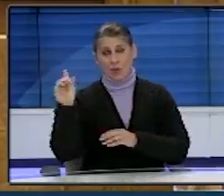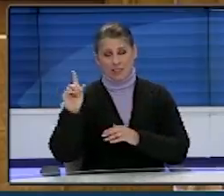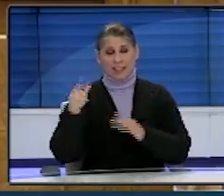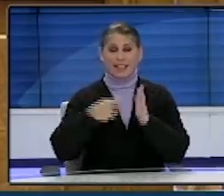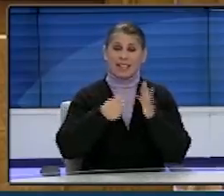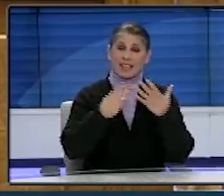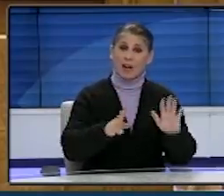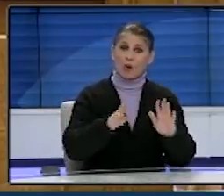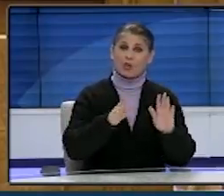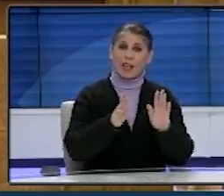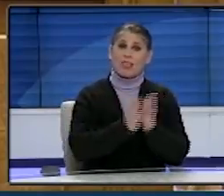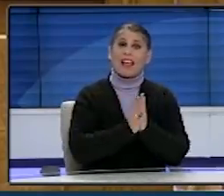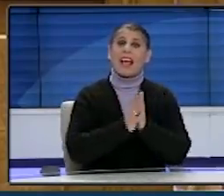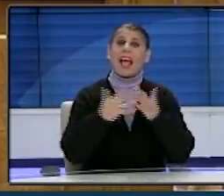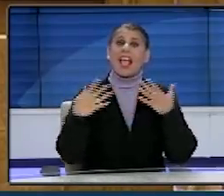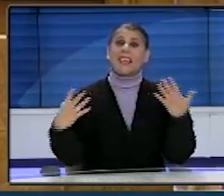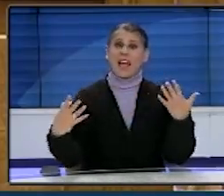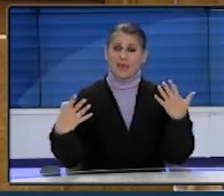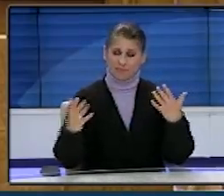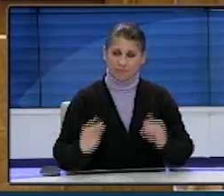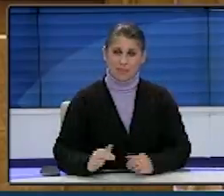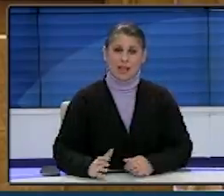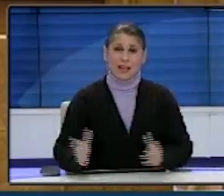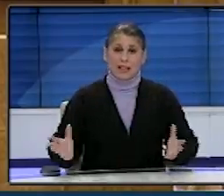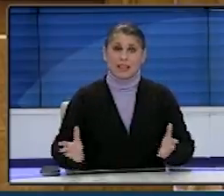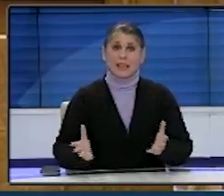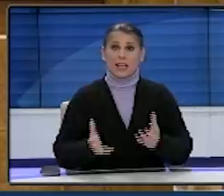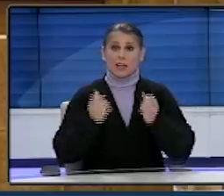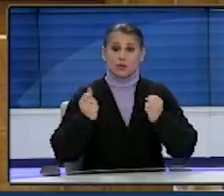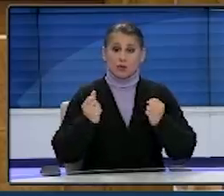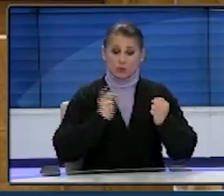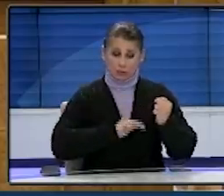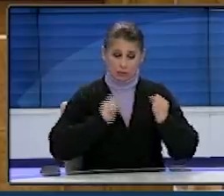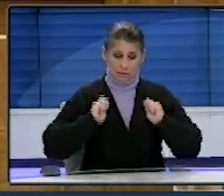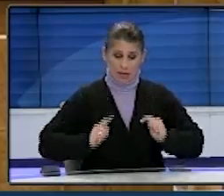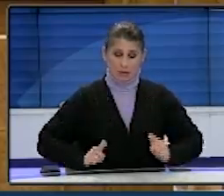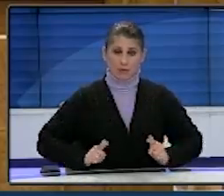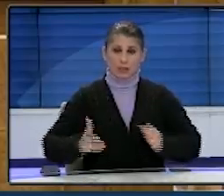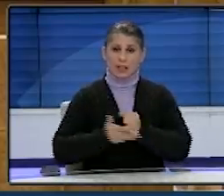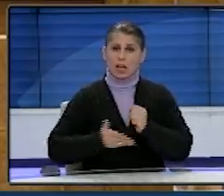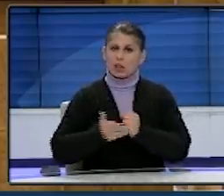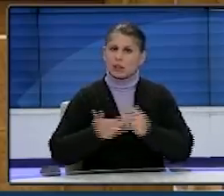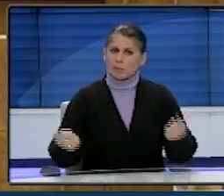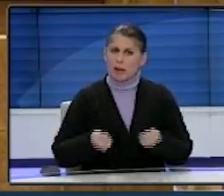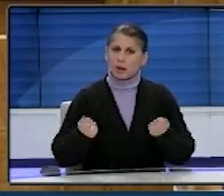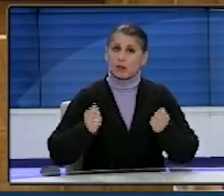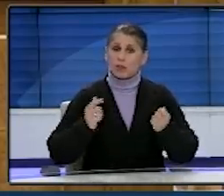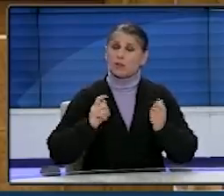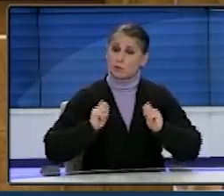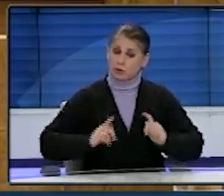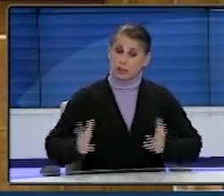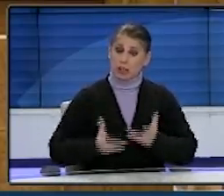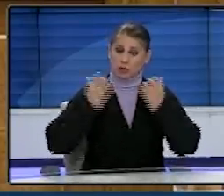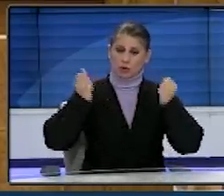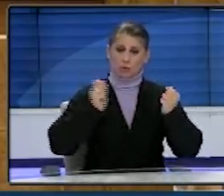Και για να γλιτώσουν το βιός τους από τους πλούσιους που κατέστρεφαν τα τρόφιμα, την αγροτική παραγωγή, γιατί